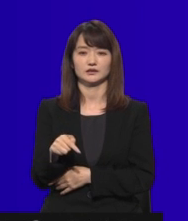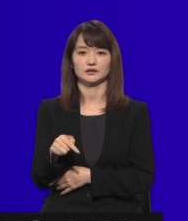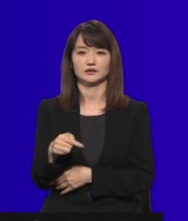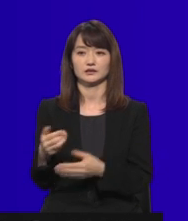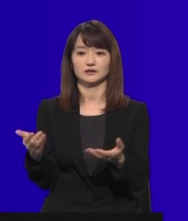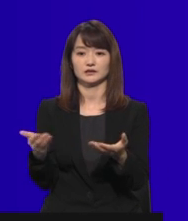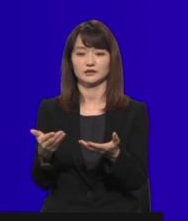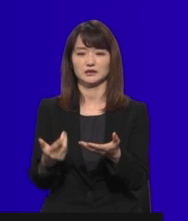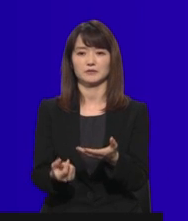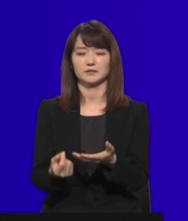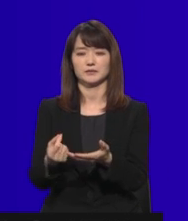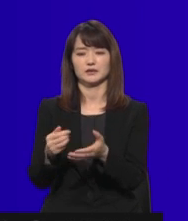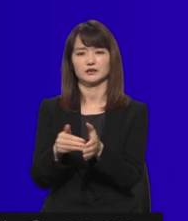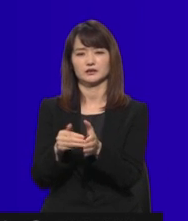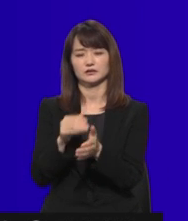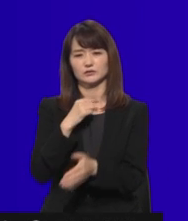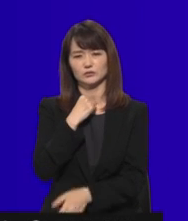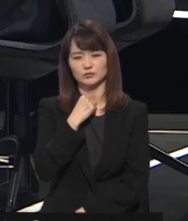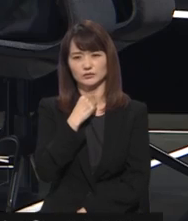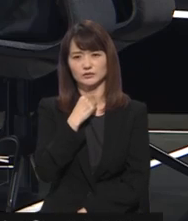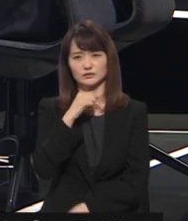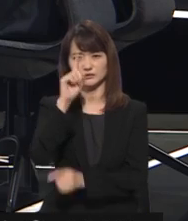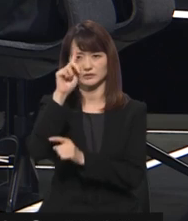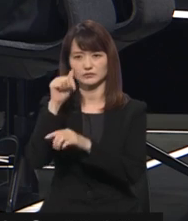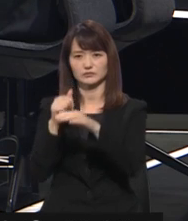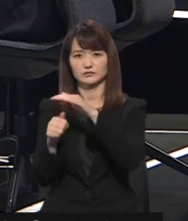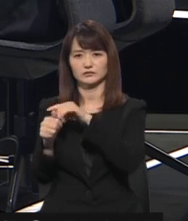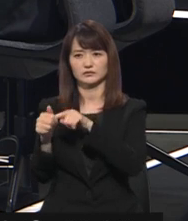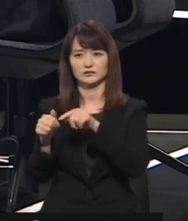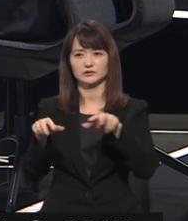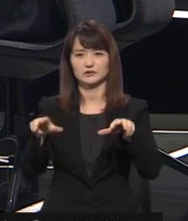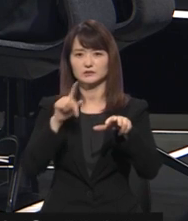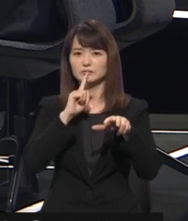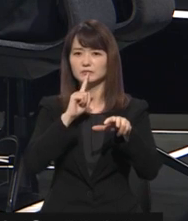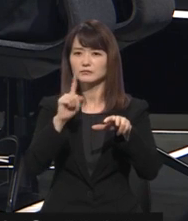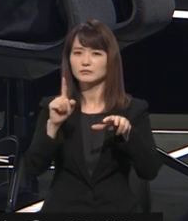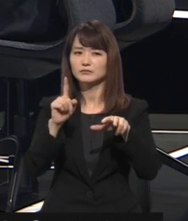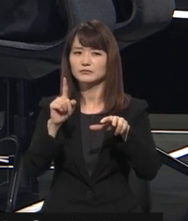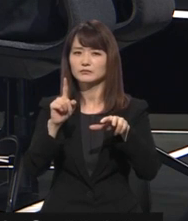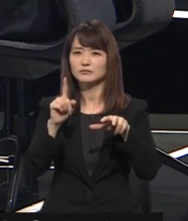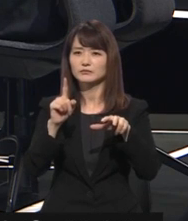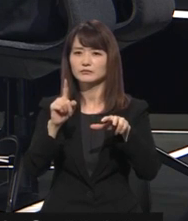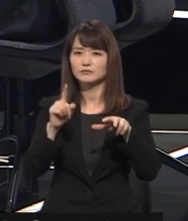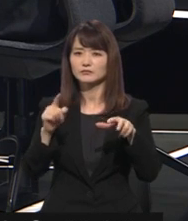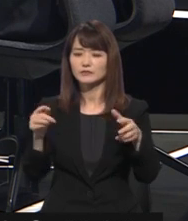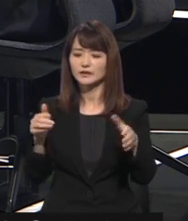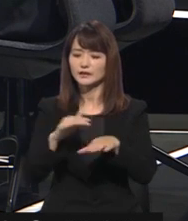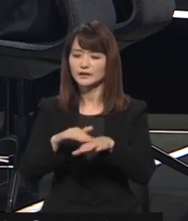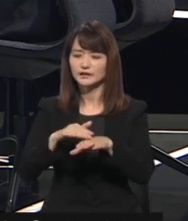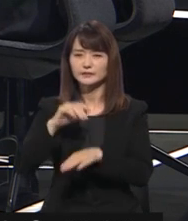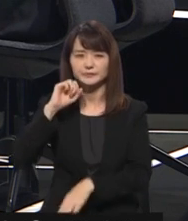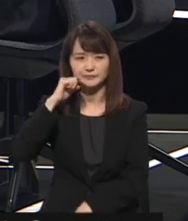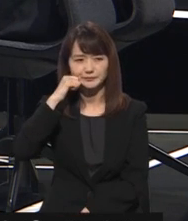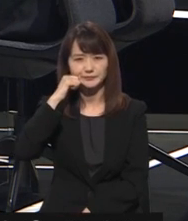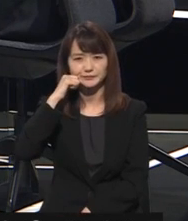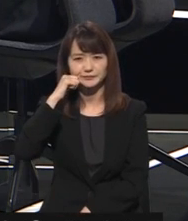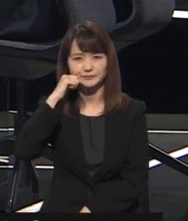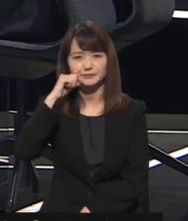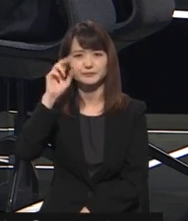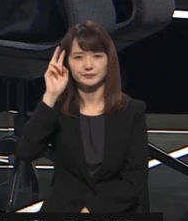보합 이 되기를 원할 텐데 인석 전 대표의 지금 말들을 보면 그런 쉽지 않을 것 같아요 어